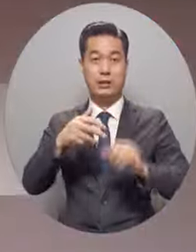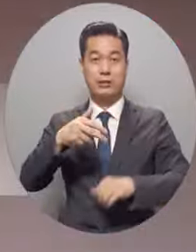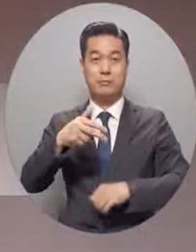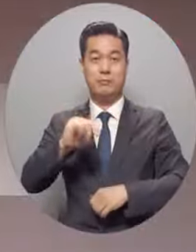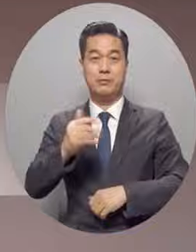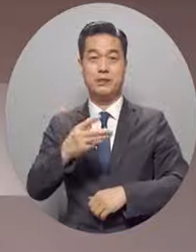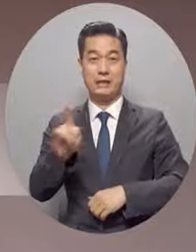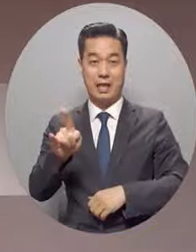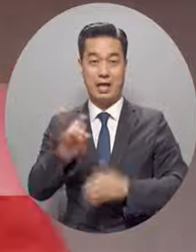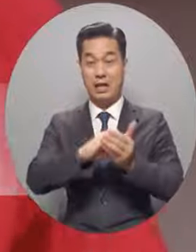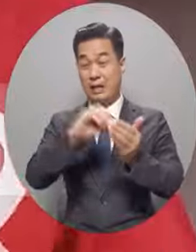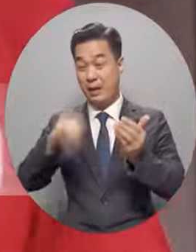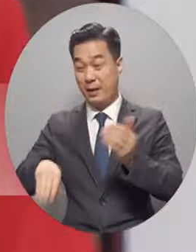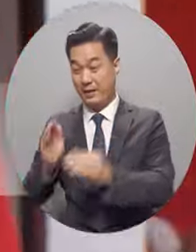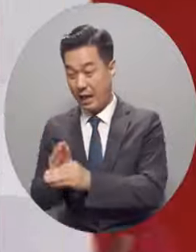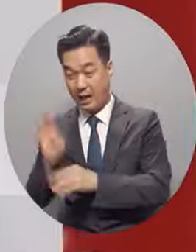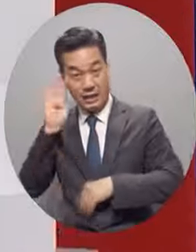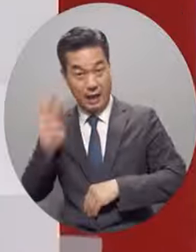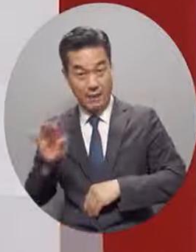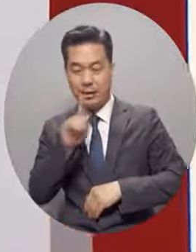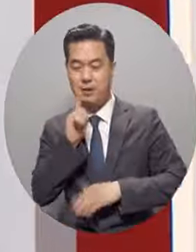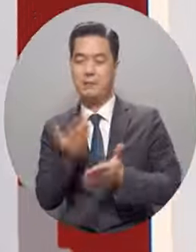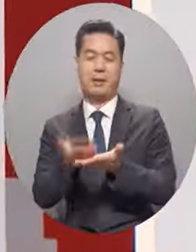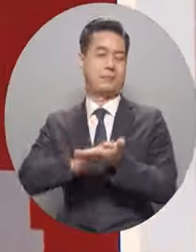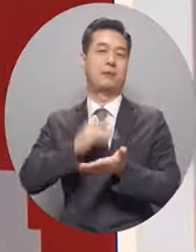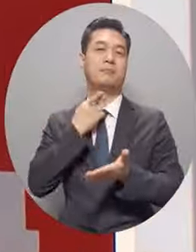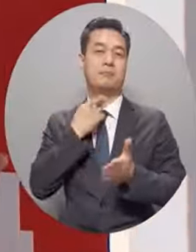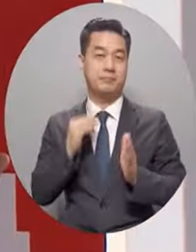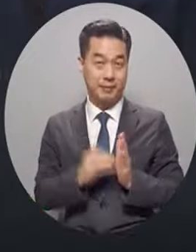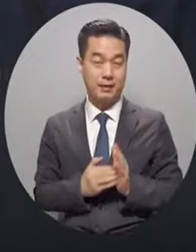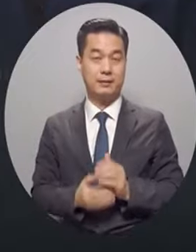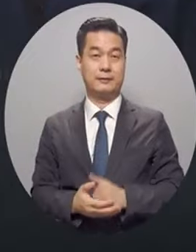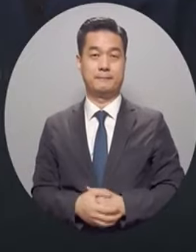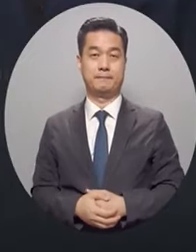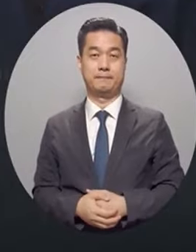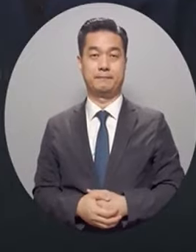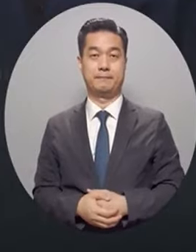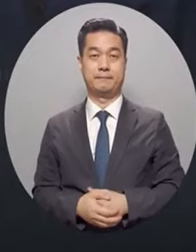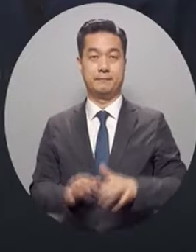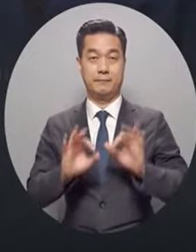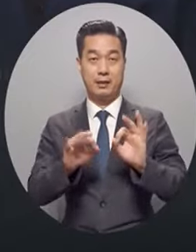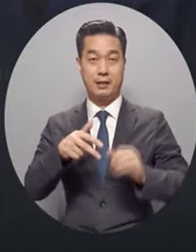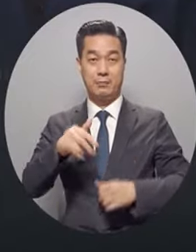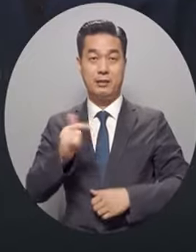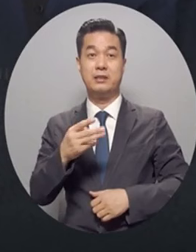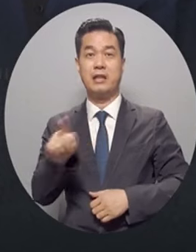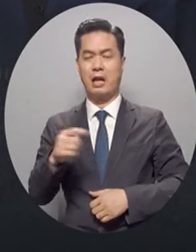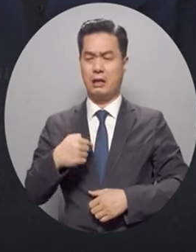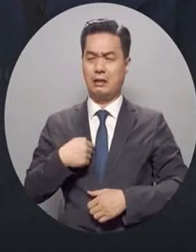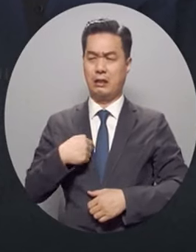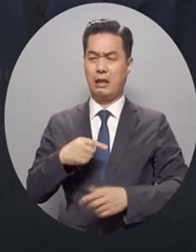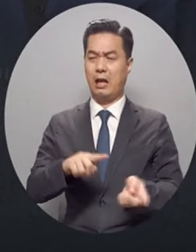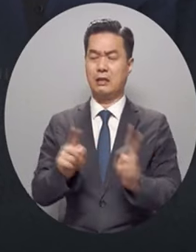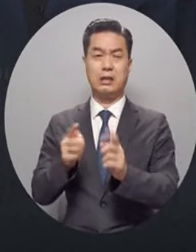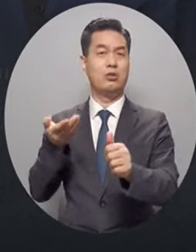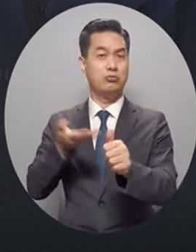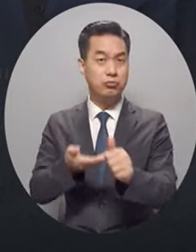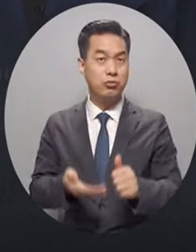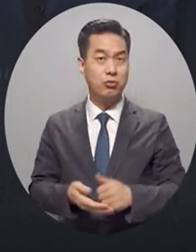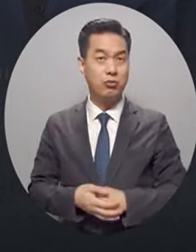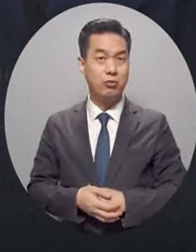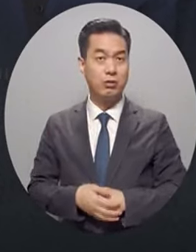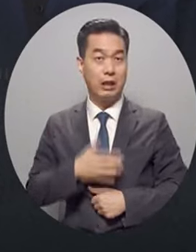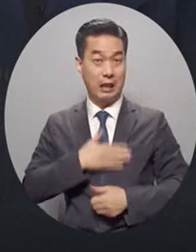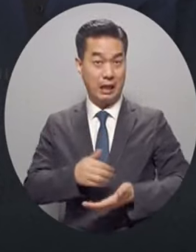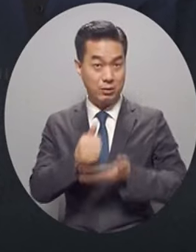공천 배제했다가 나흘 만에 결정을 번복했습니다. 김진태는 그 내가 살린 거야. 어제 고생하셨습니다. 네. 또 아는